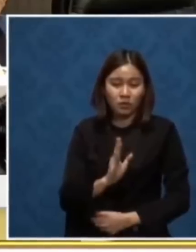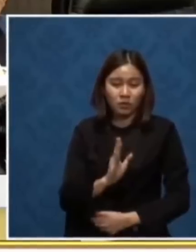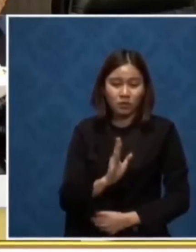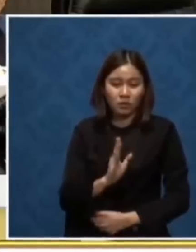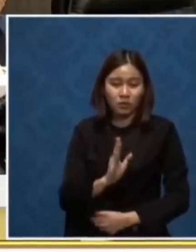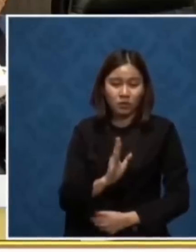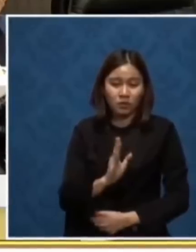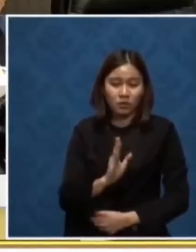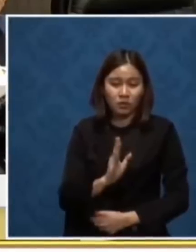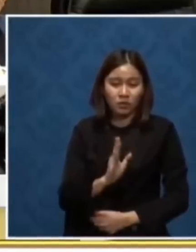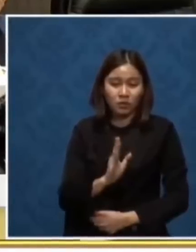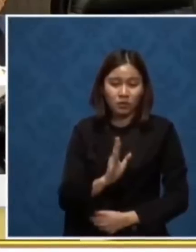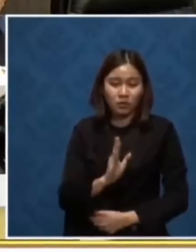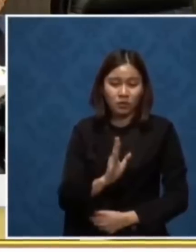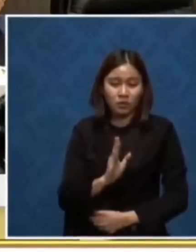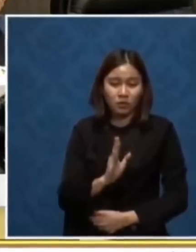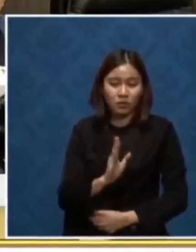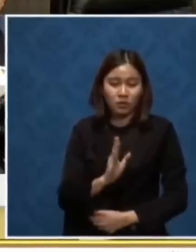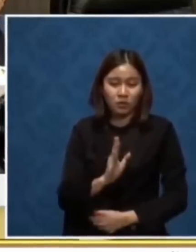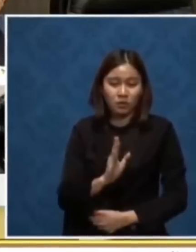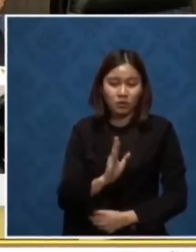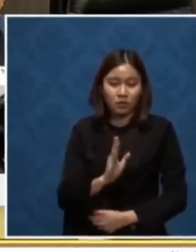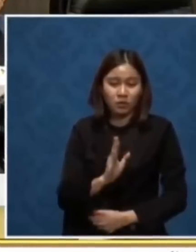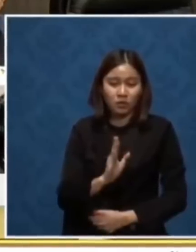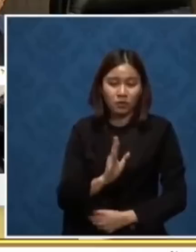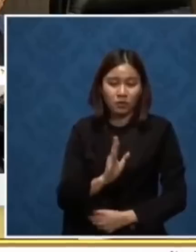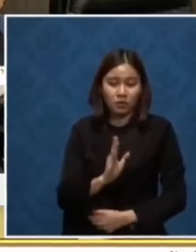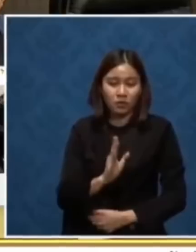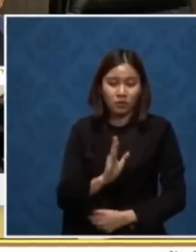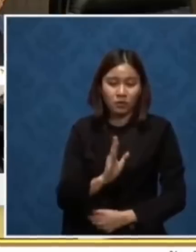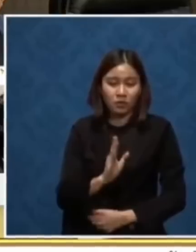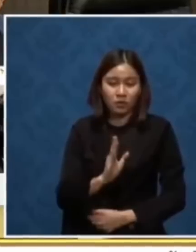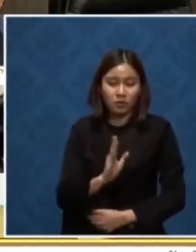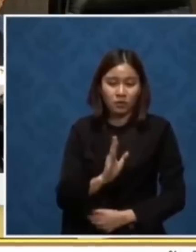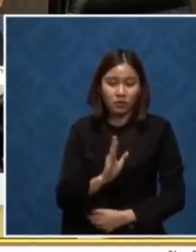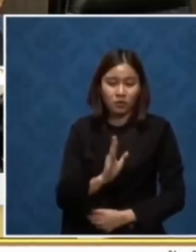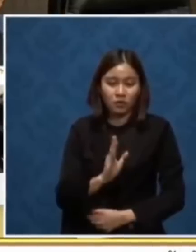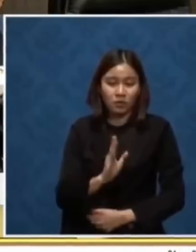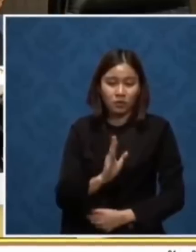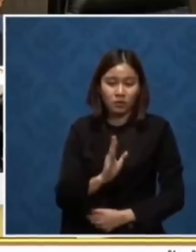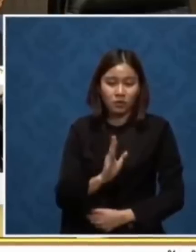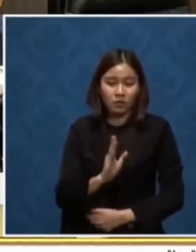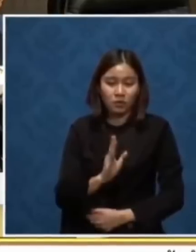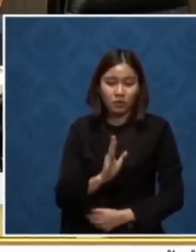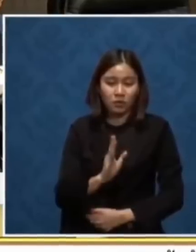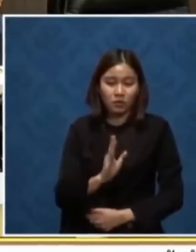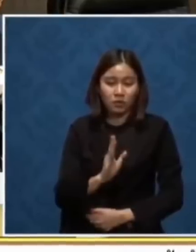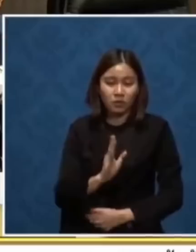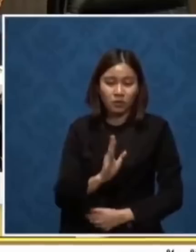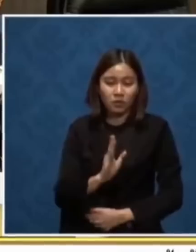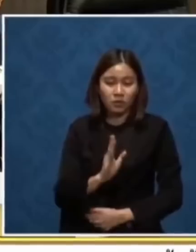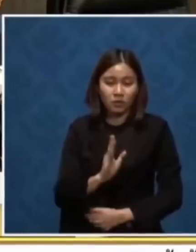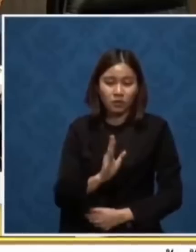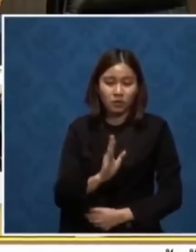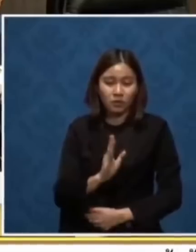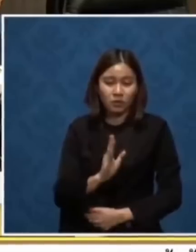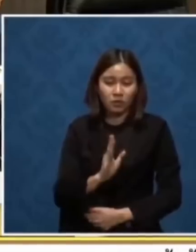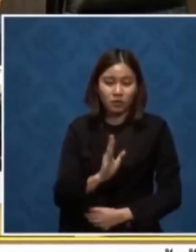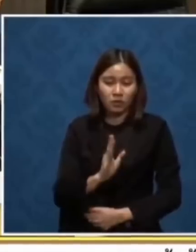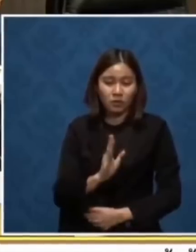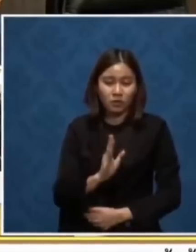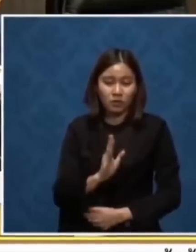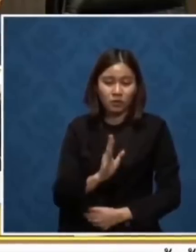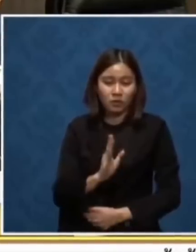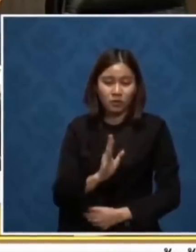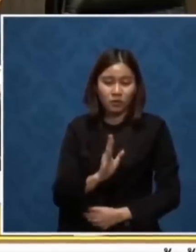าทีในทุนพลังงานหน้าเดิมๆนี่ฮะช่วงเลือกตั้งกับกล้าที่จะประเคนโครงการผลิตไฟฟ้